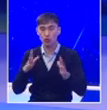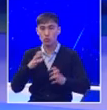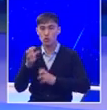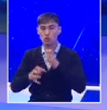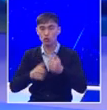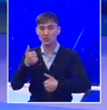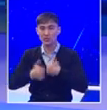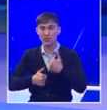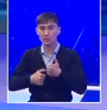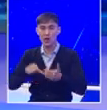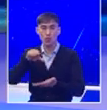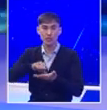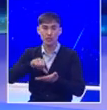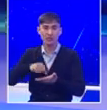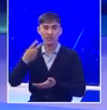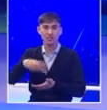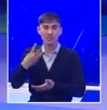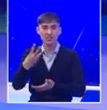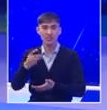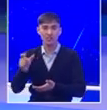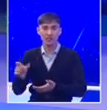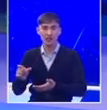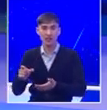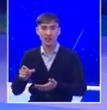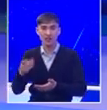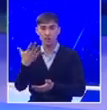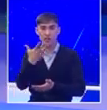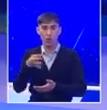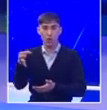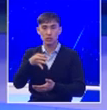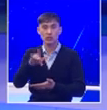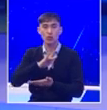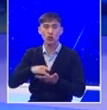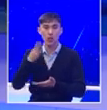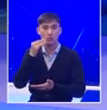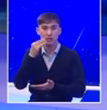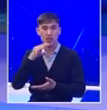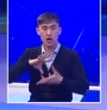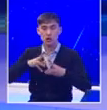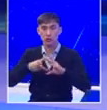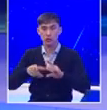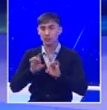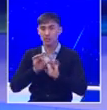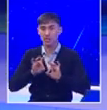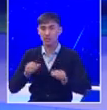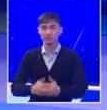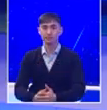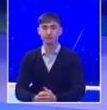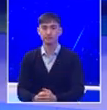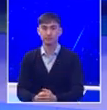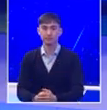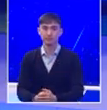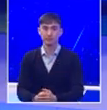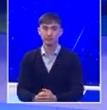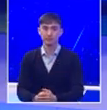стартом приняли участие 23 пилота из пяти областей и города алматы результатах расскажет наш спортивный